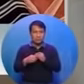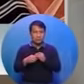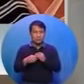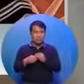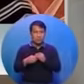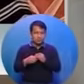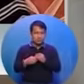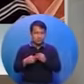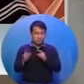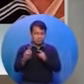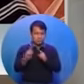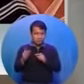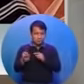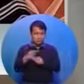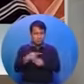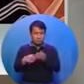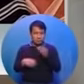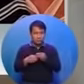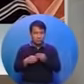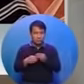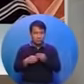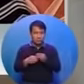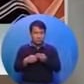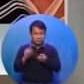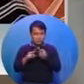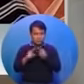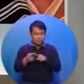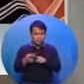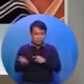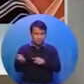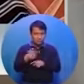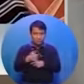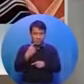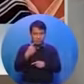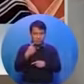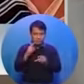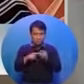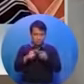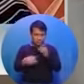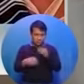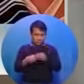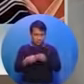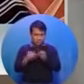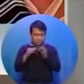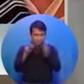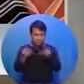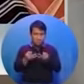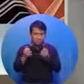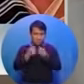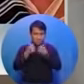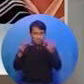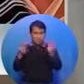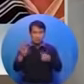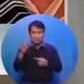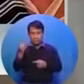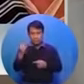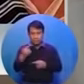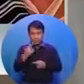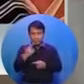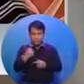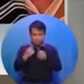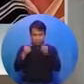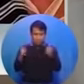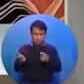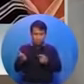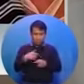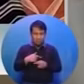narinig mong reaksyon mula sa mga kakilala mo, kaibigan, barkada, kamag-anak? Nagulat po sila kung bakit daw po yung